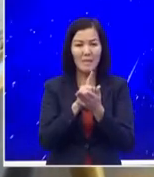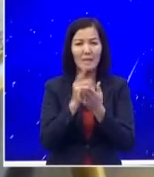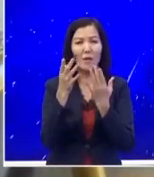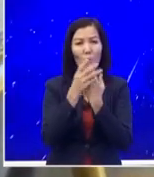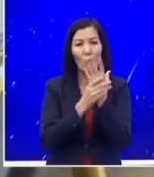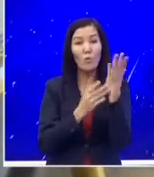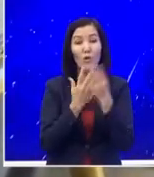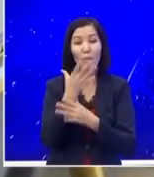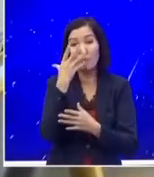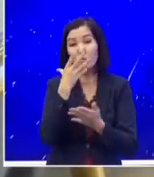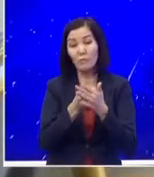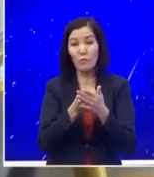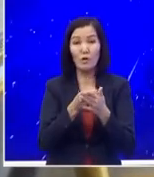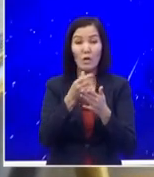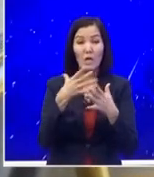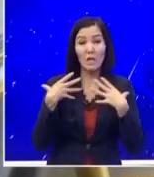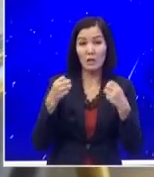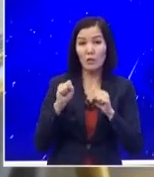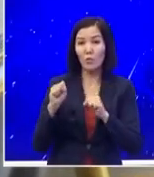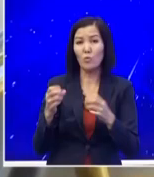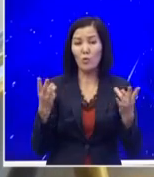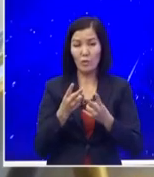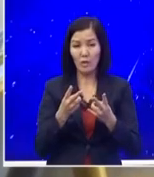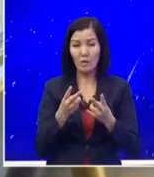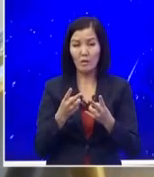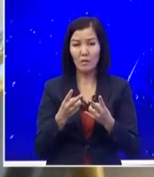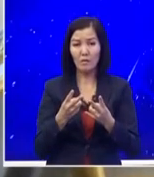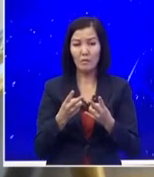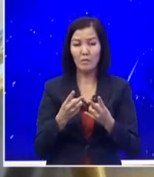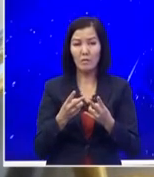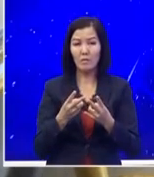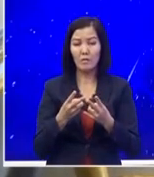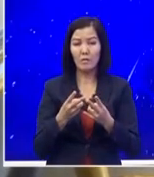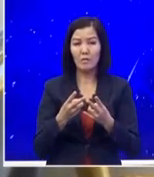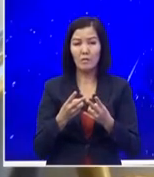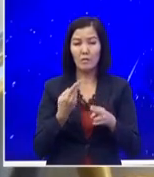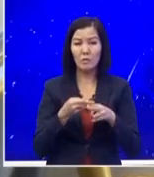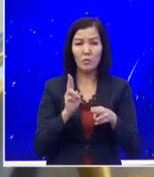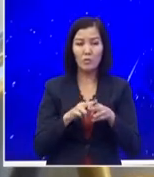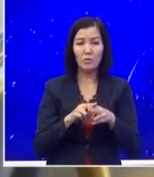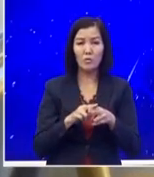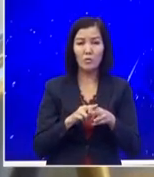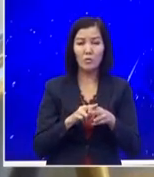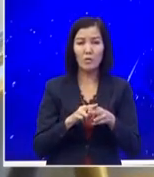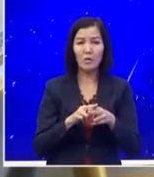өз денсаулығың ғой, мысалы. Біреудің несімес, сол үшін нені сақтап